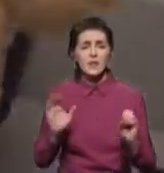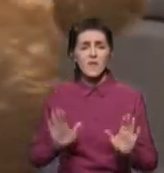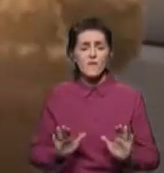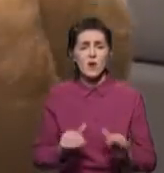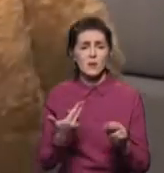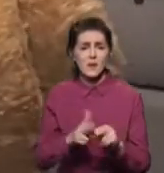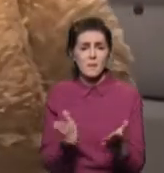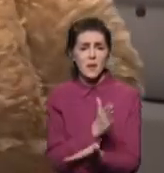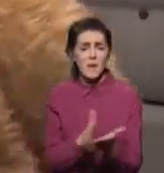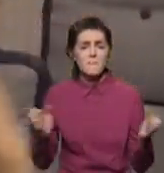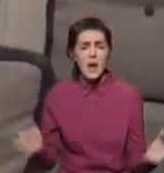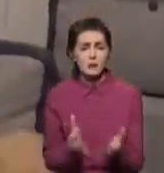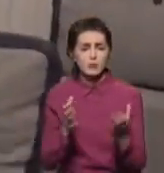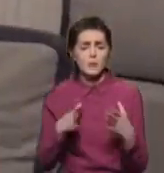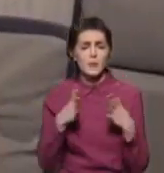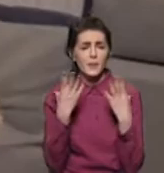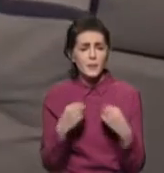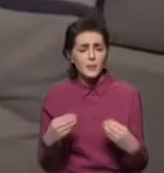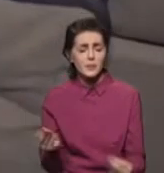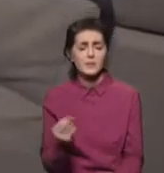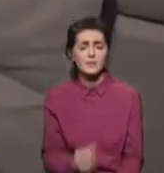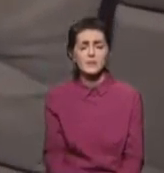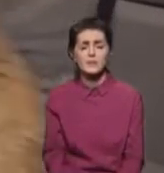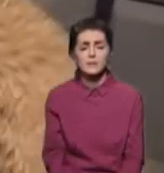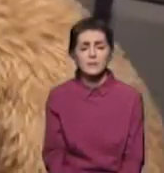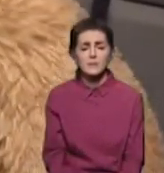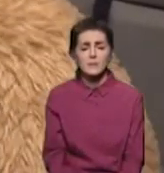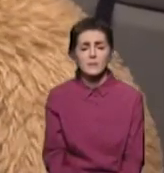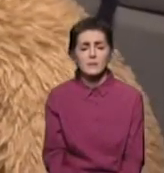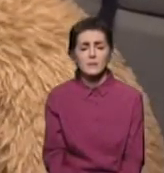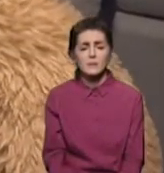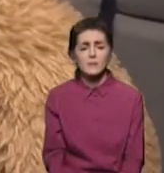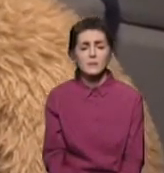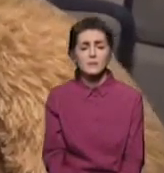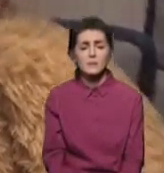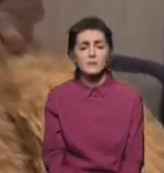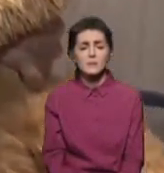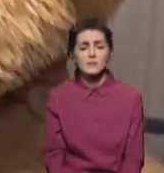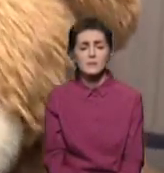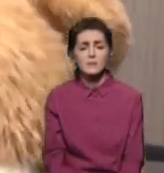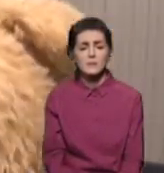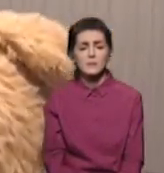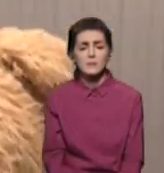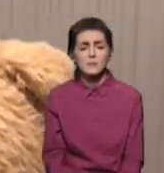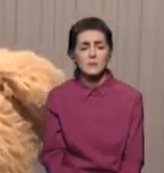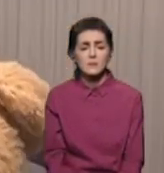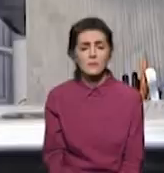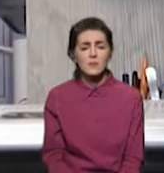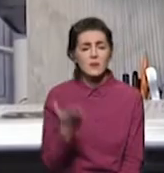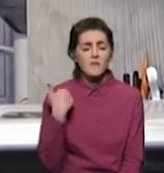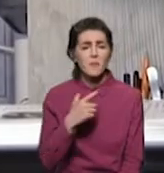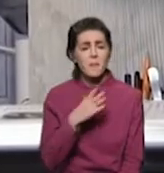между подушек. Он был пушистый намного. Я даже был даже больше меня